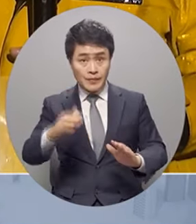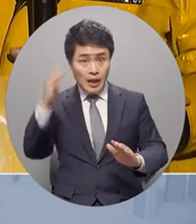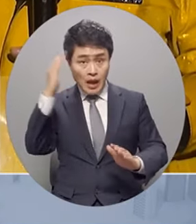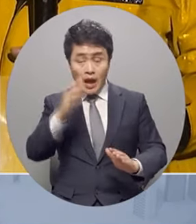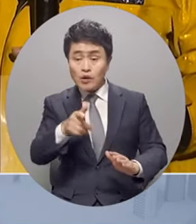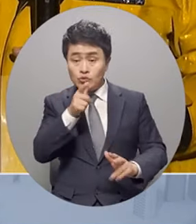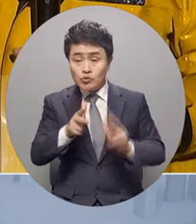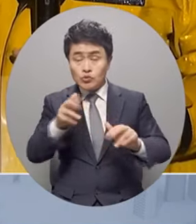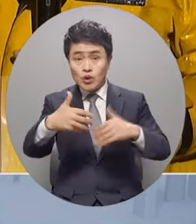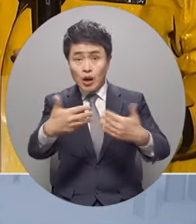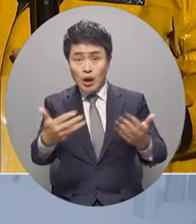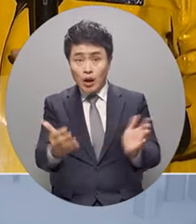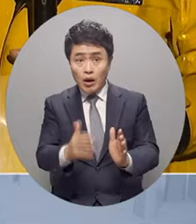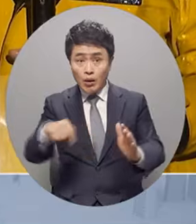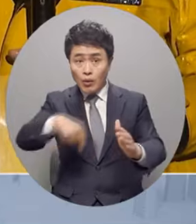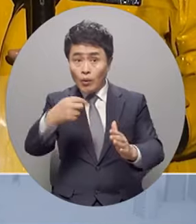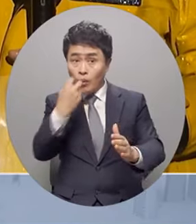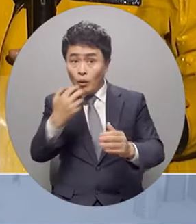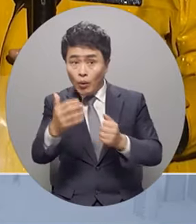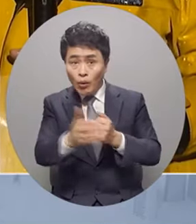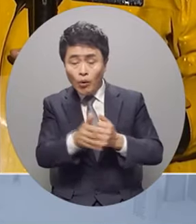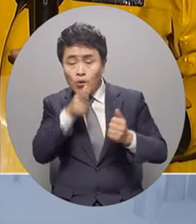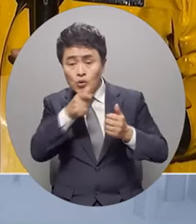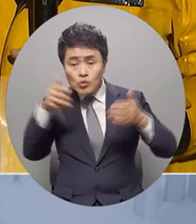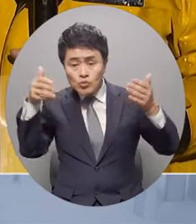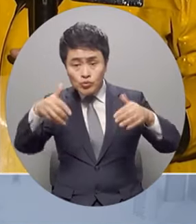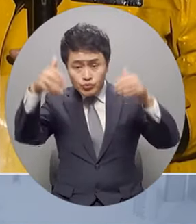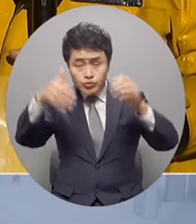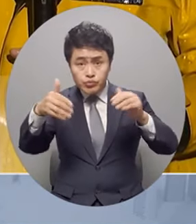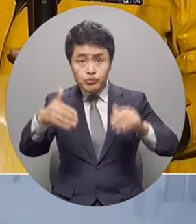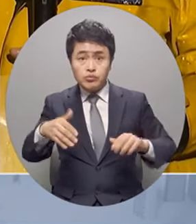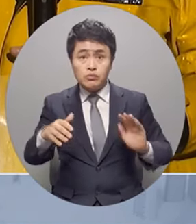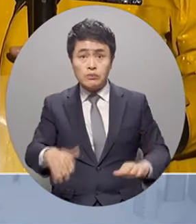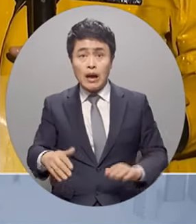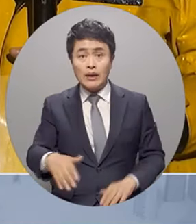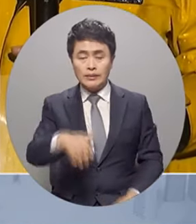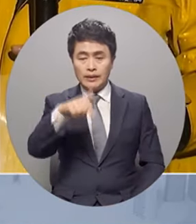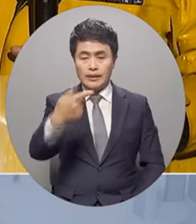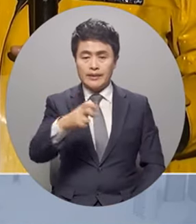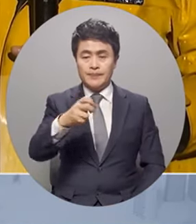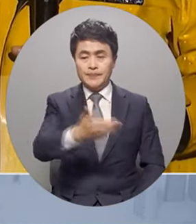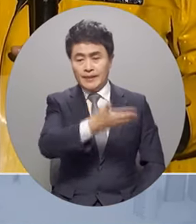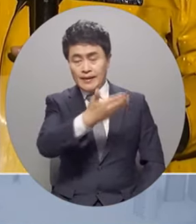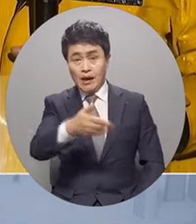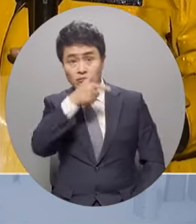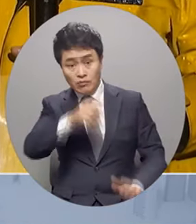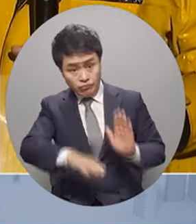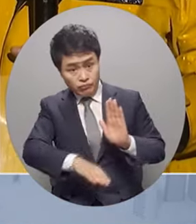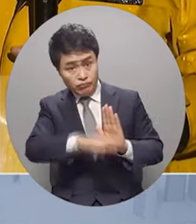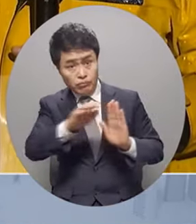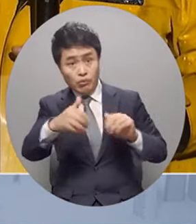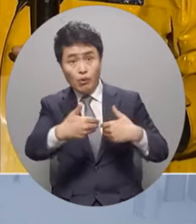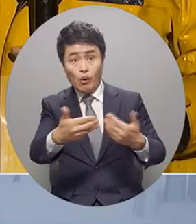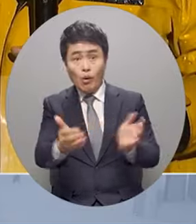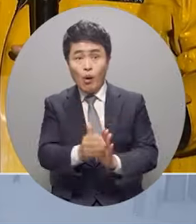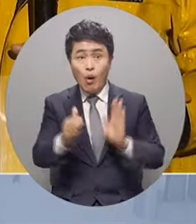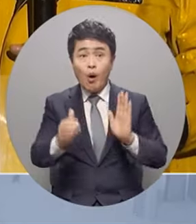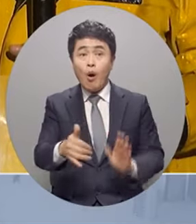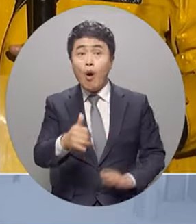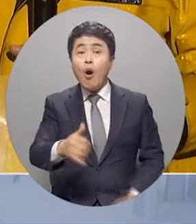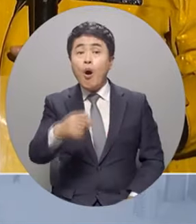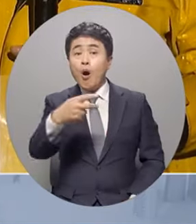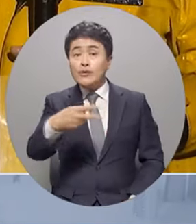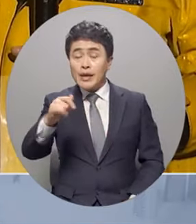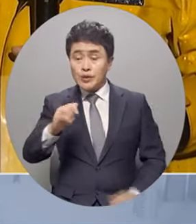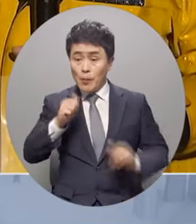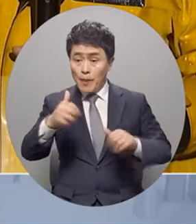한국수자원공사 금강보관리단은 집중호우로 금강물이 불어남에 따라 오늘 밤부터 세종보와 공주보, 백제보를 개방해